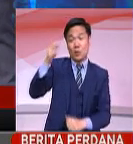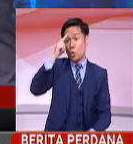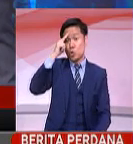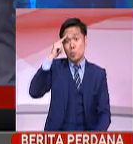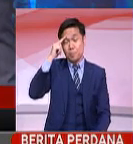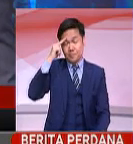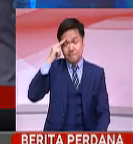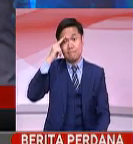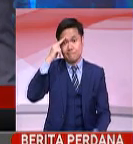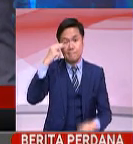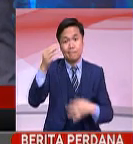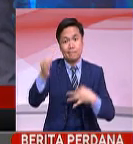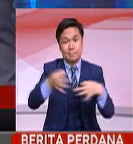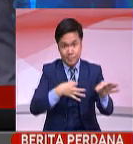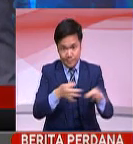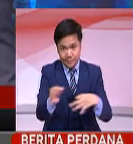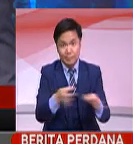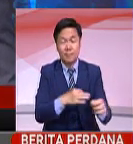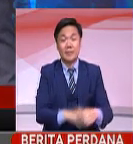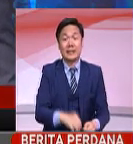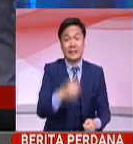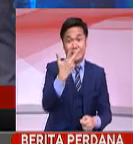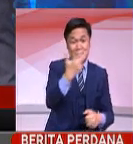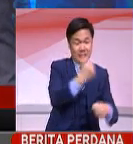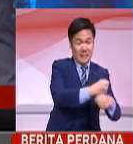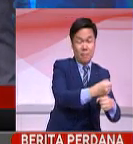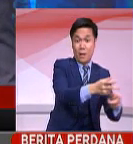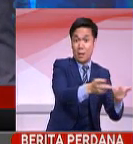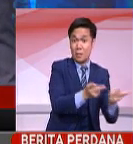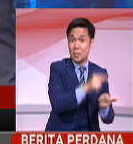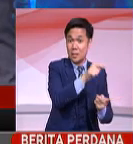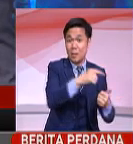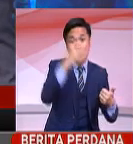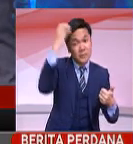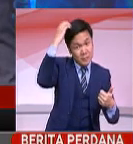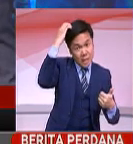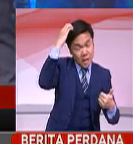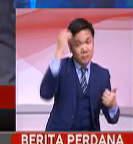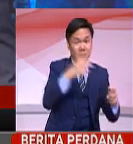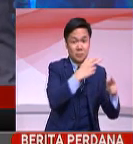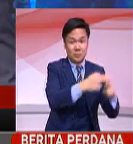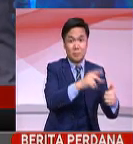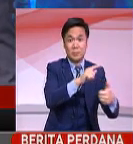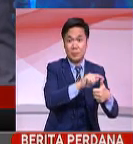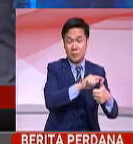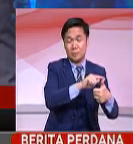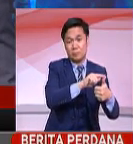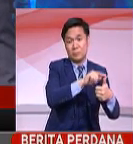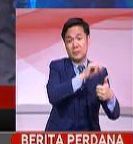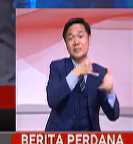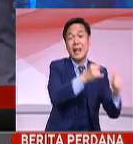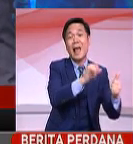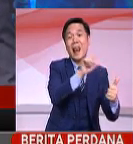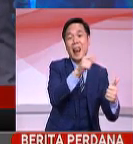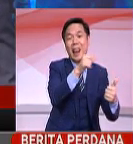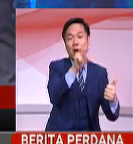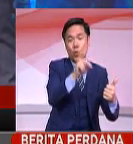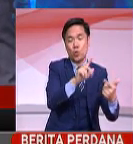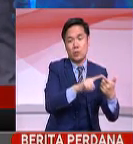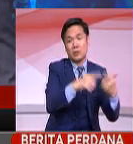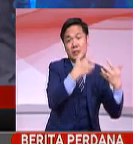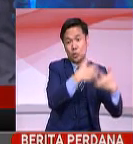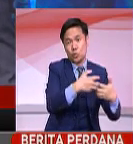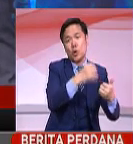Hisham Abdullah memaklumkan 3 kluster tempat kerja dikesan di Selangor dinamakan kluster Tapak Bina Jalan Legun, kluster